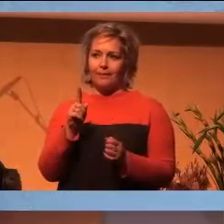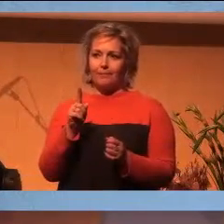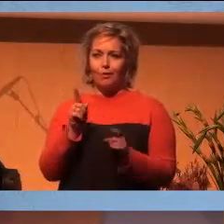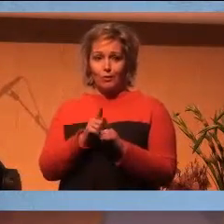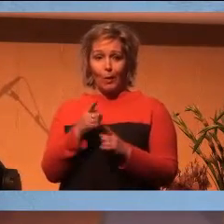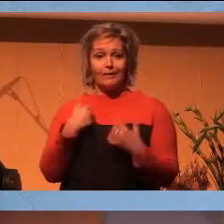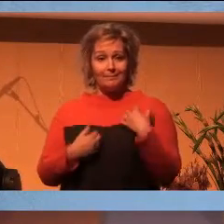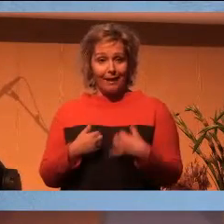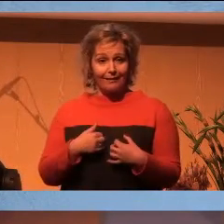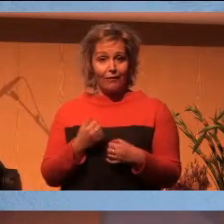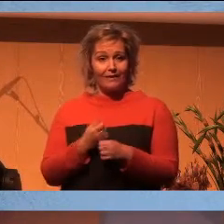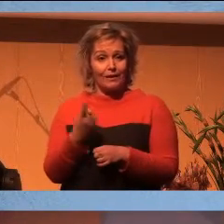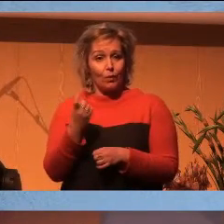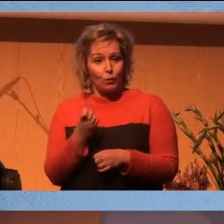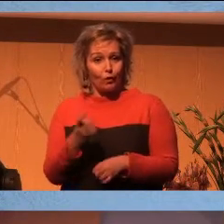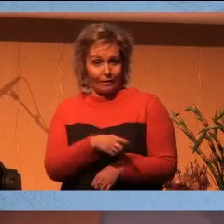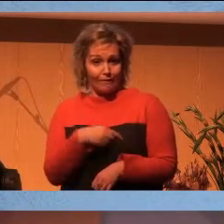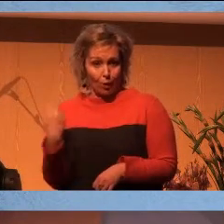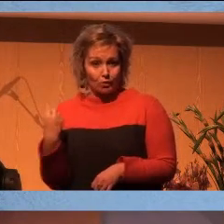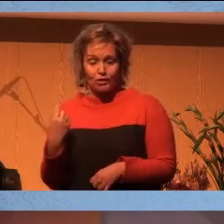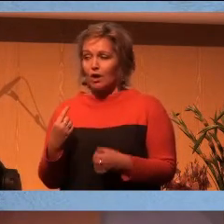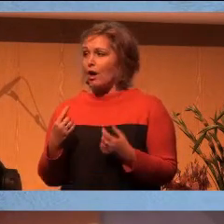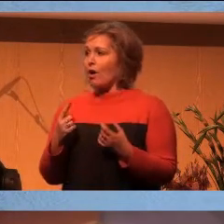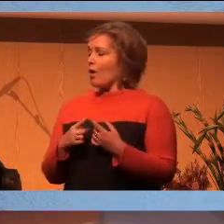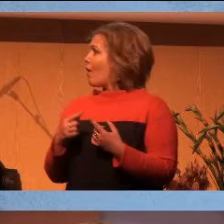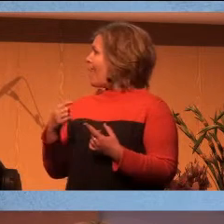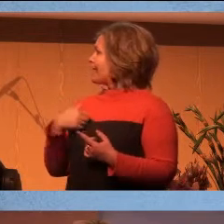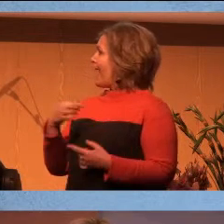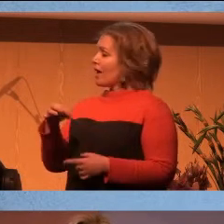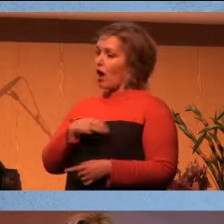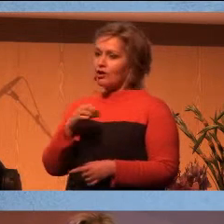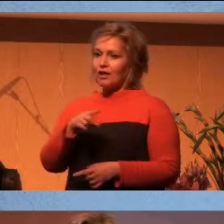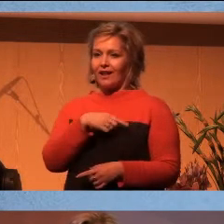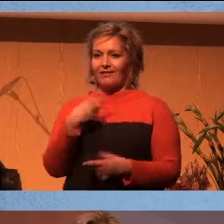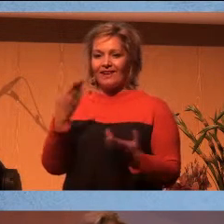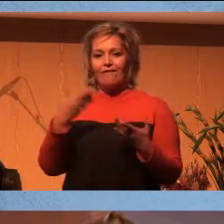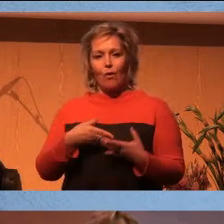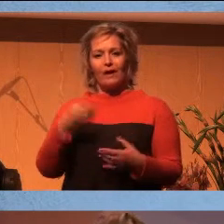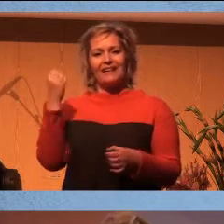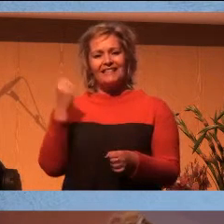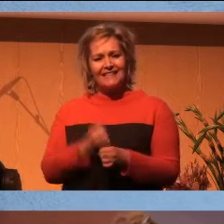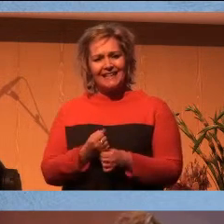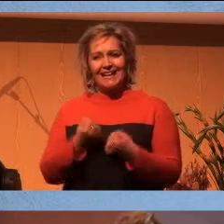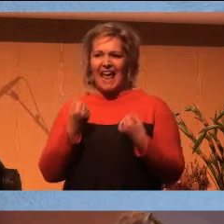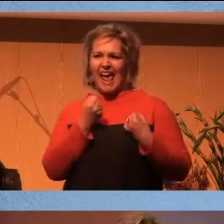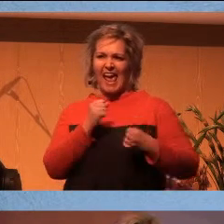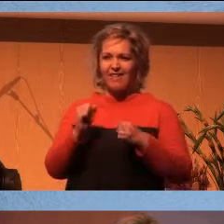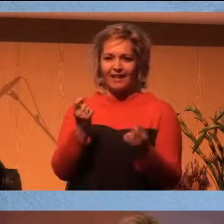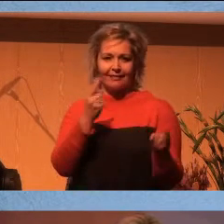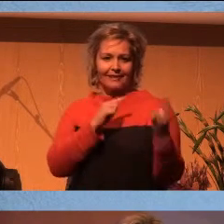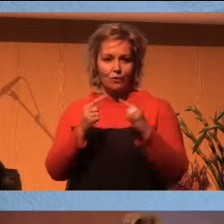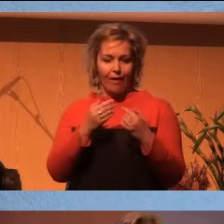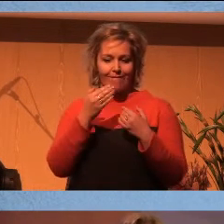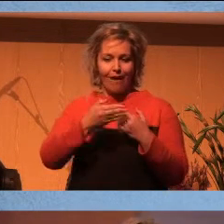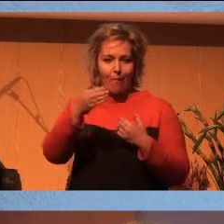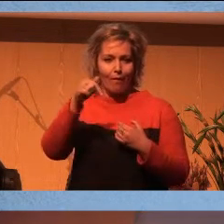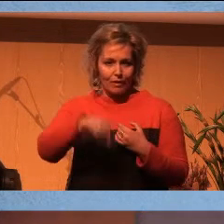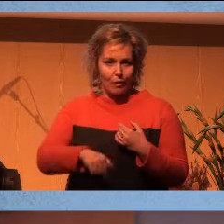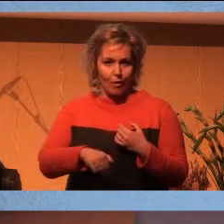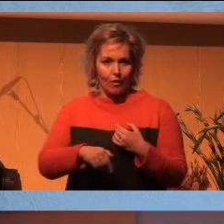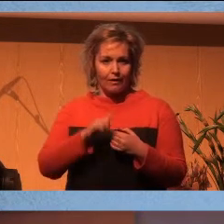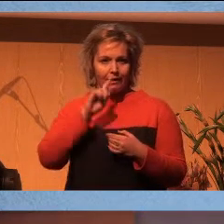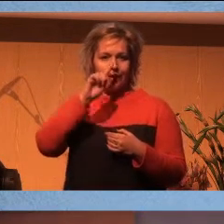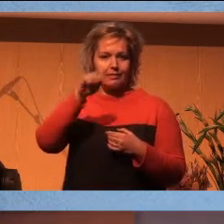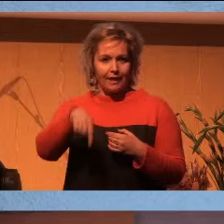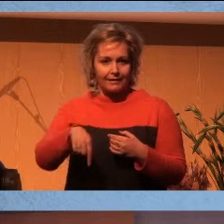så spennende og utfordrende for oss. Og jeg ønsker at vi får en skikkelig heftig diskusjon fremover nå,